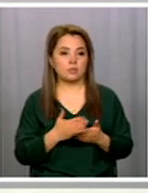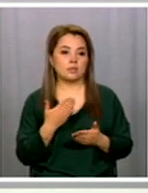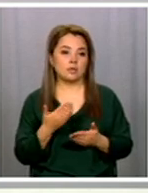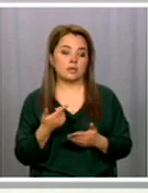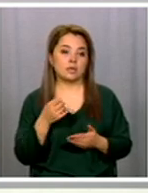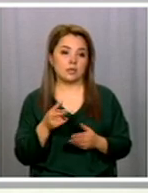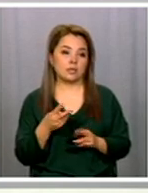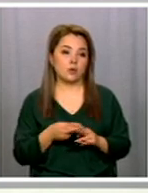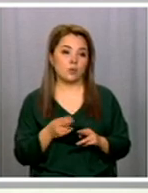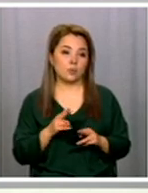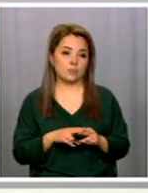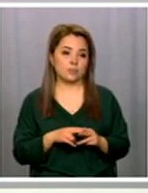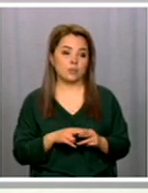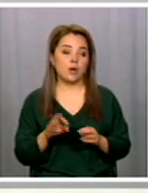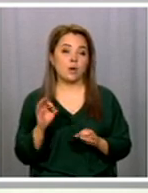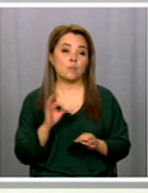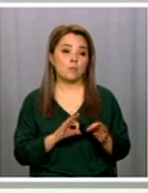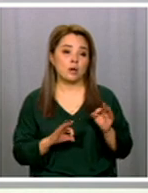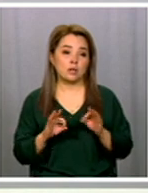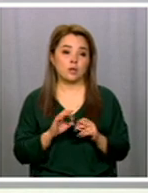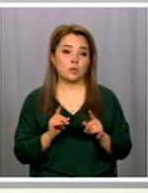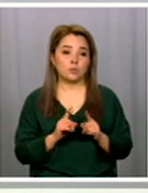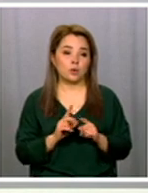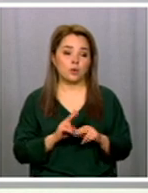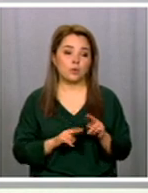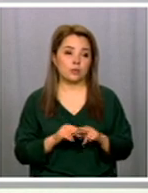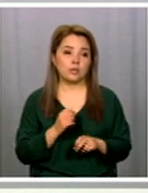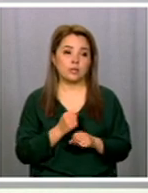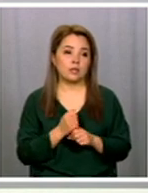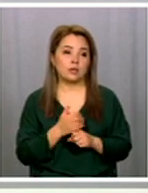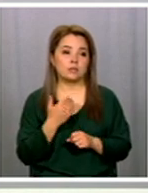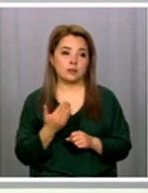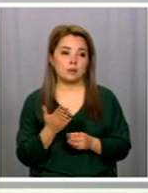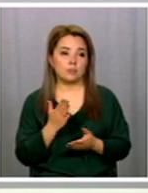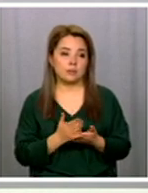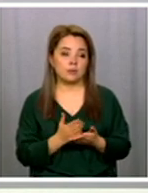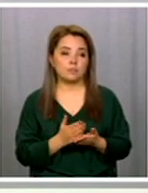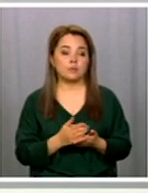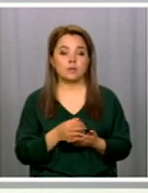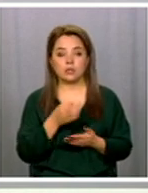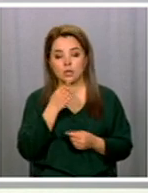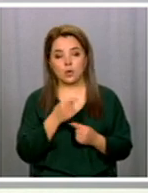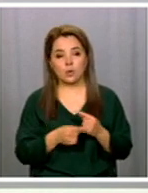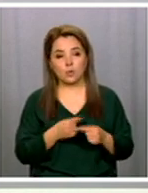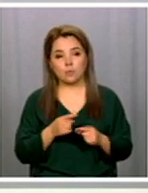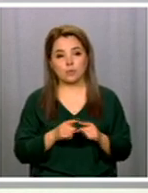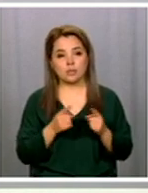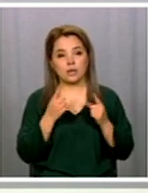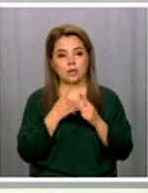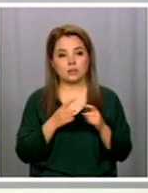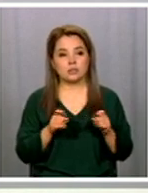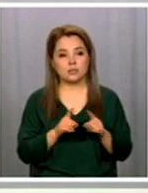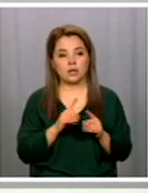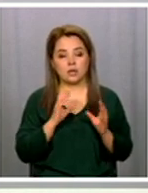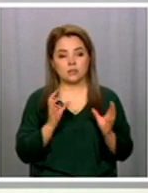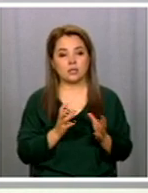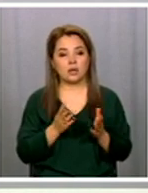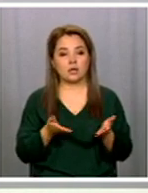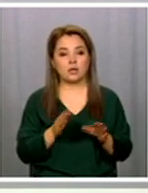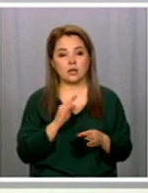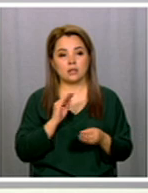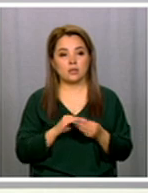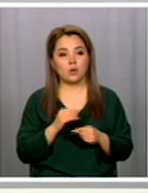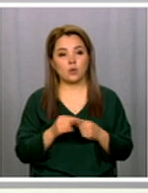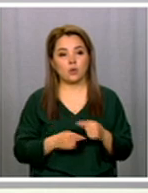ген ол молекулалардан құралған және тұқым қуалау ақпаратын сақтайтын